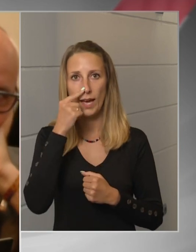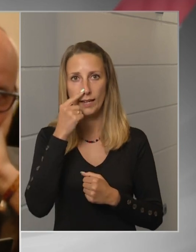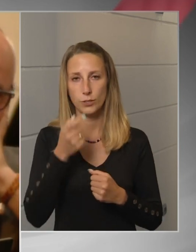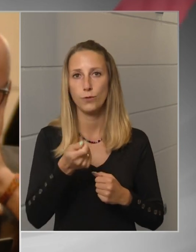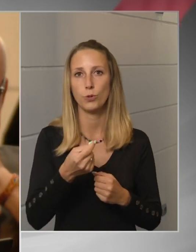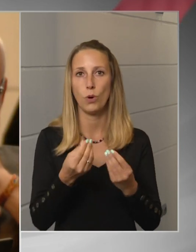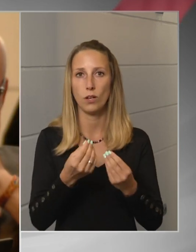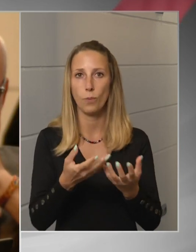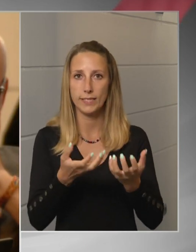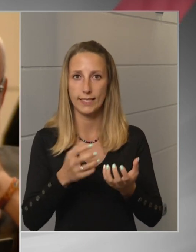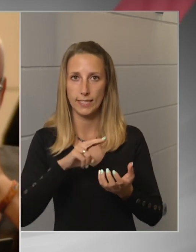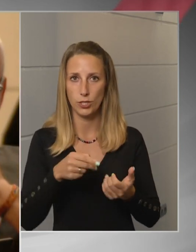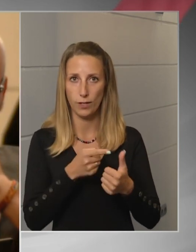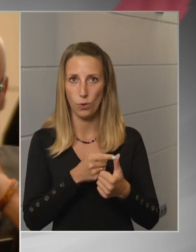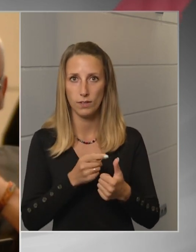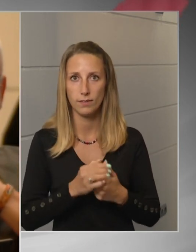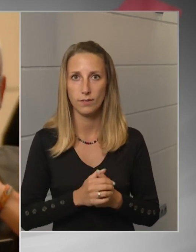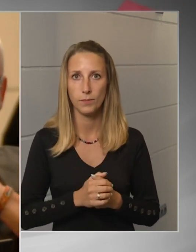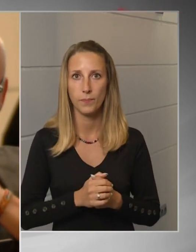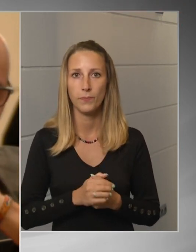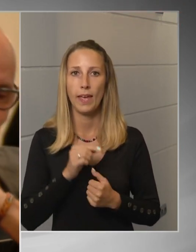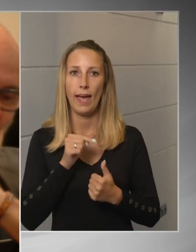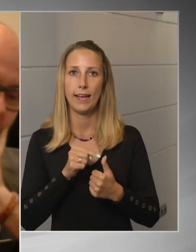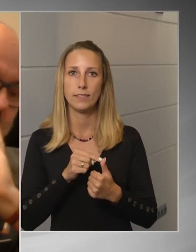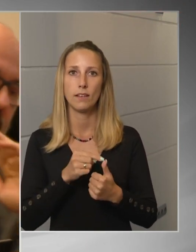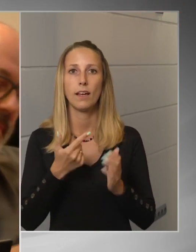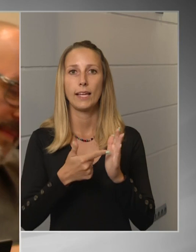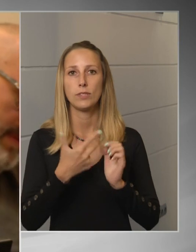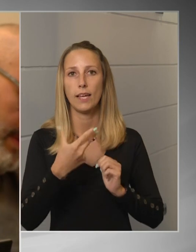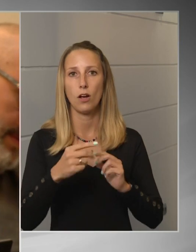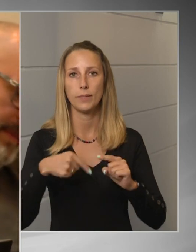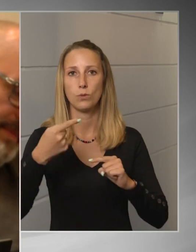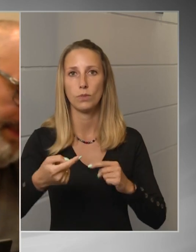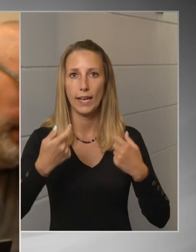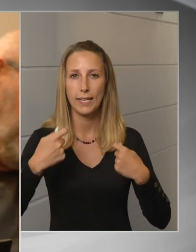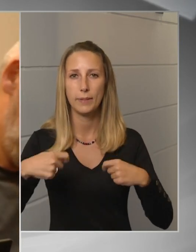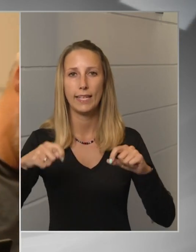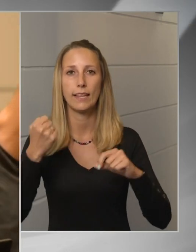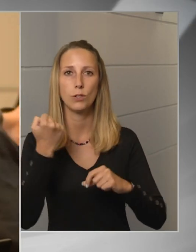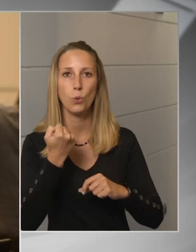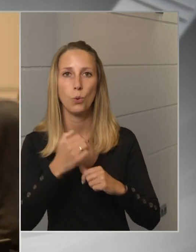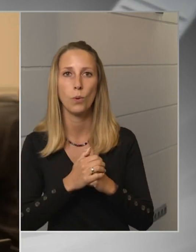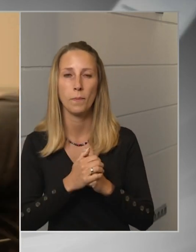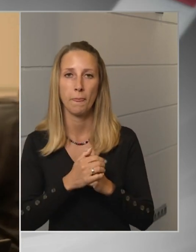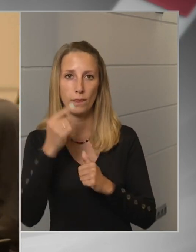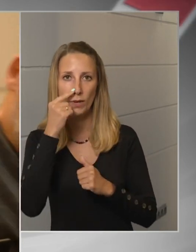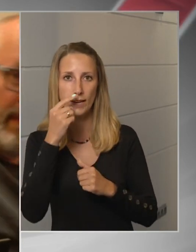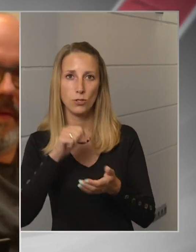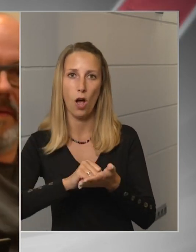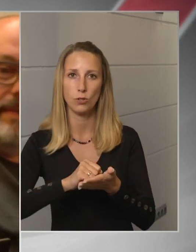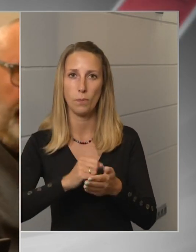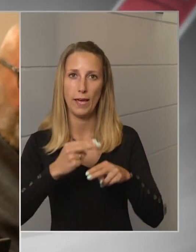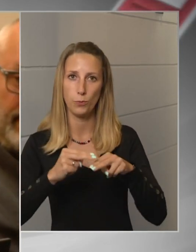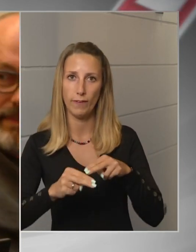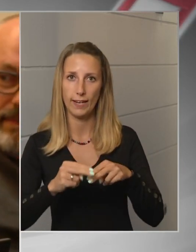fűtőanyagok beszerzéséről. Ez a 2030 után építendő moduláris atomerőművekre vonatkozik